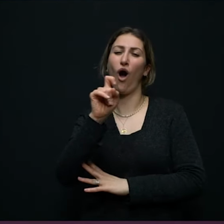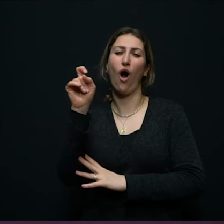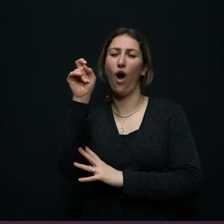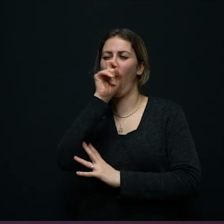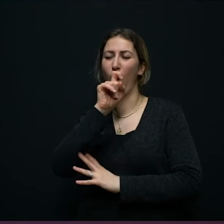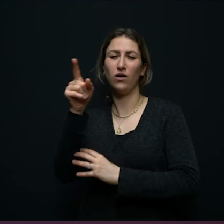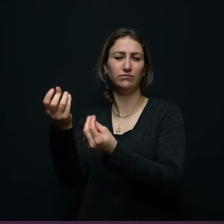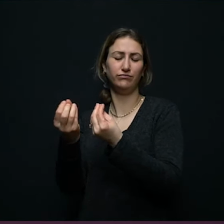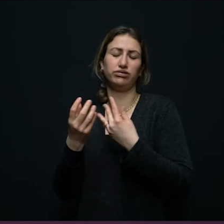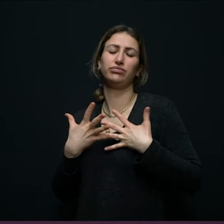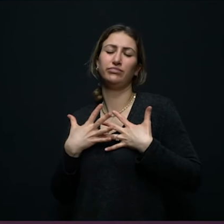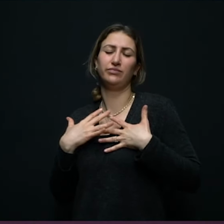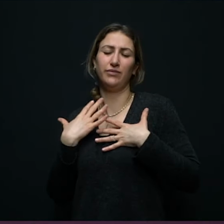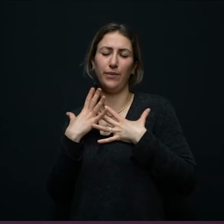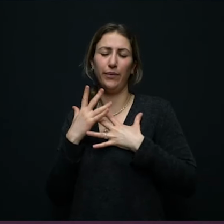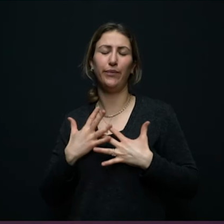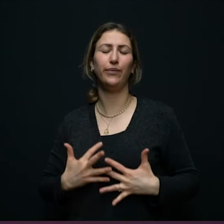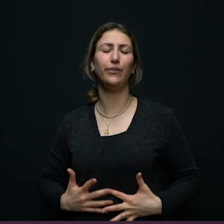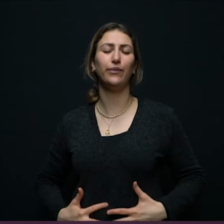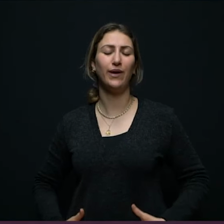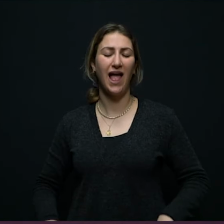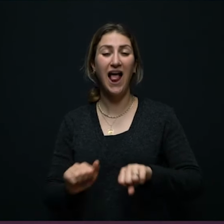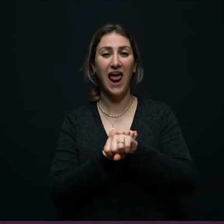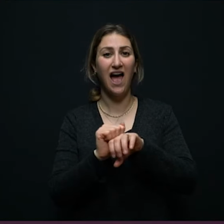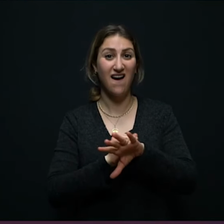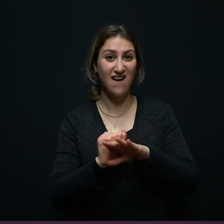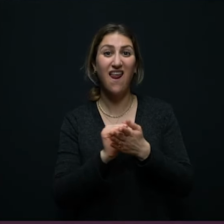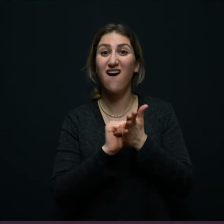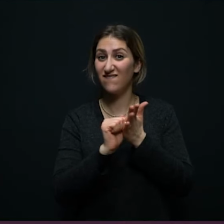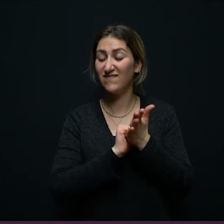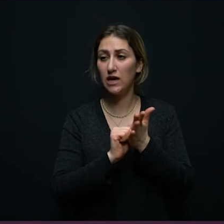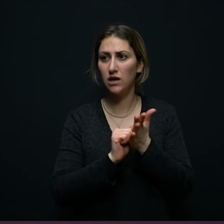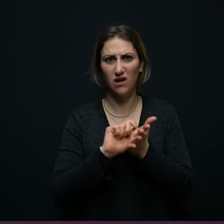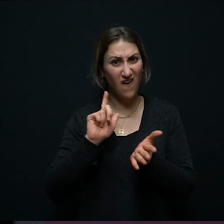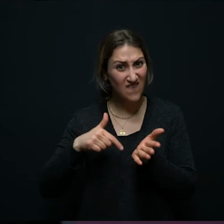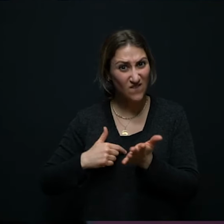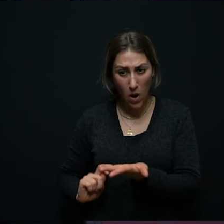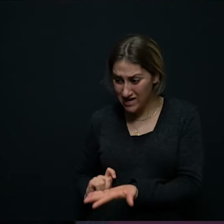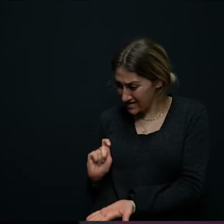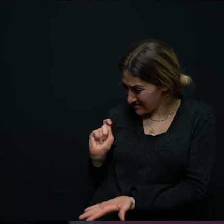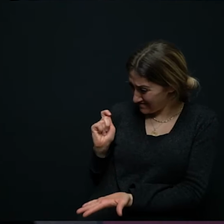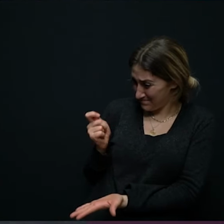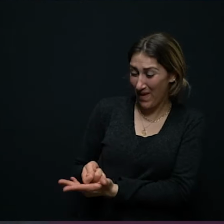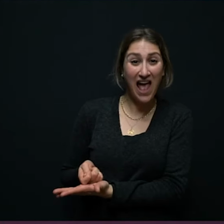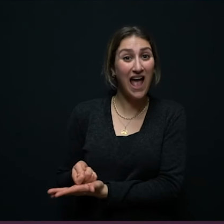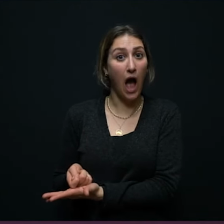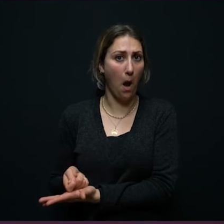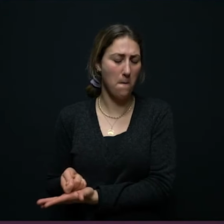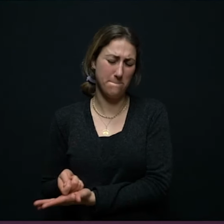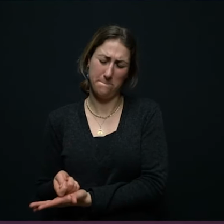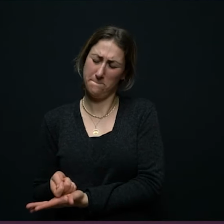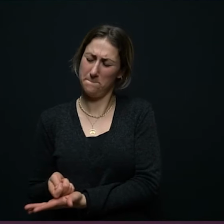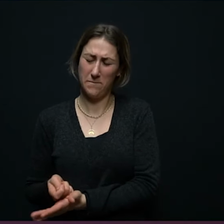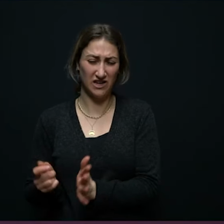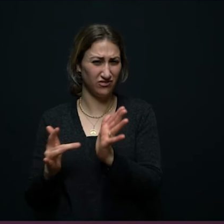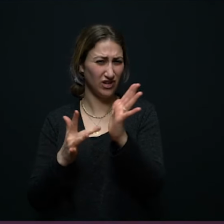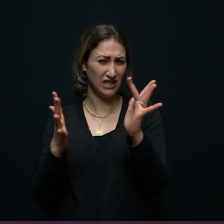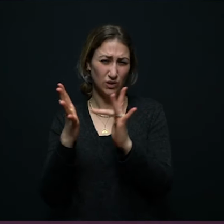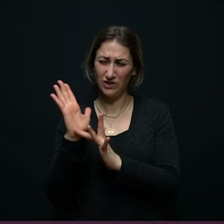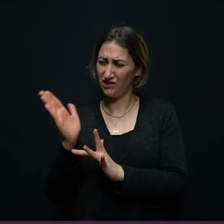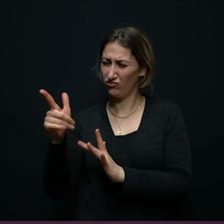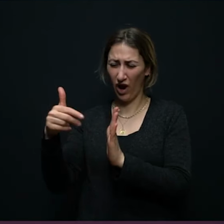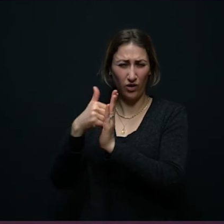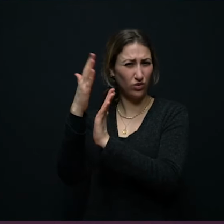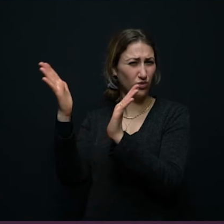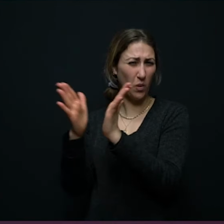gratuite le prix a été payé pour que je puisse laver ma robe autant de fois que nécessaire dans